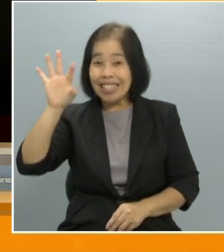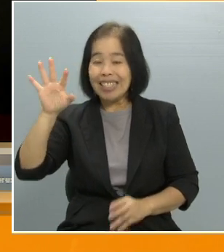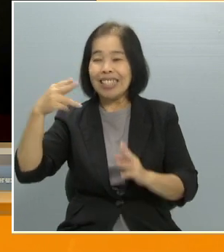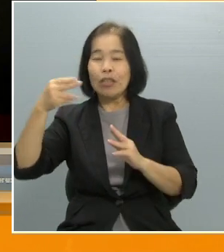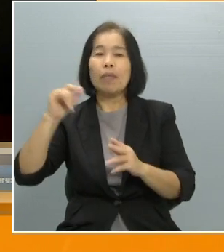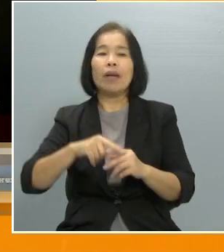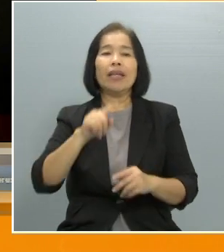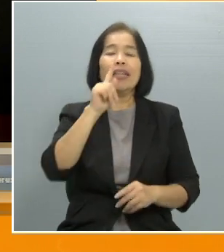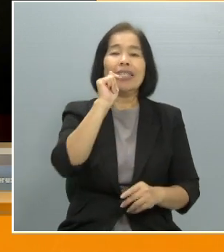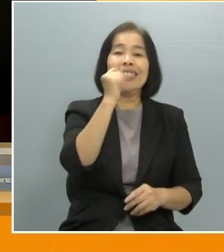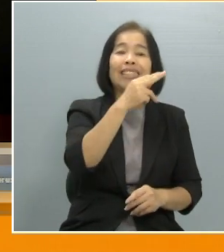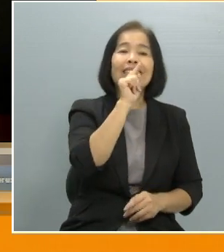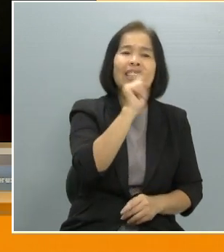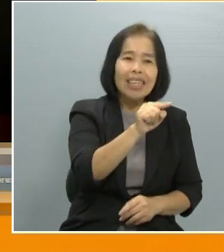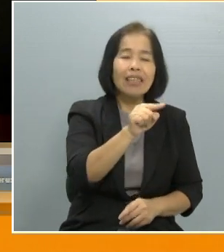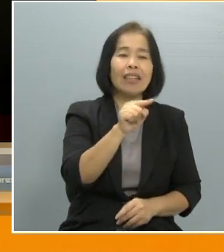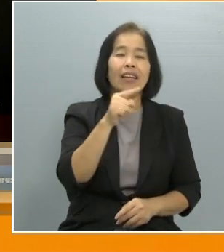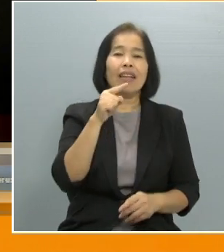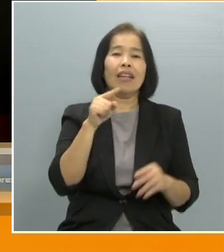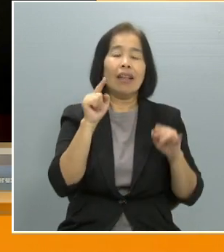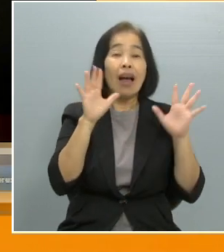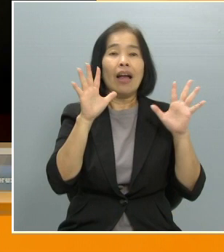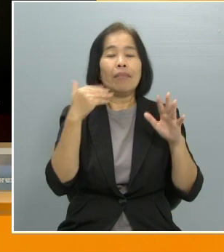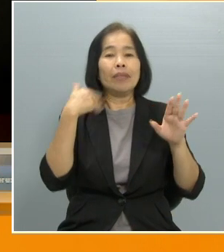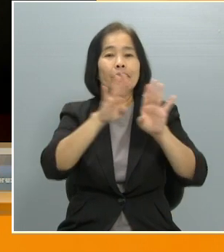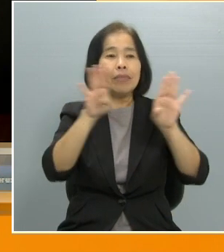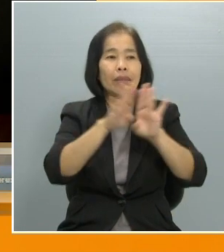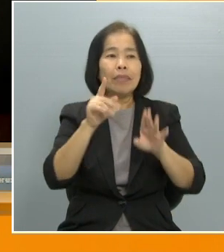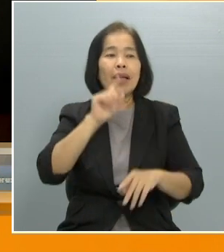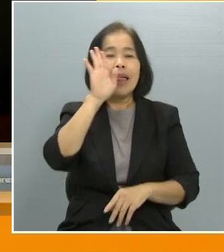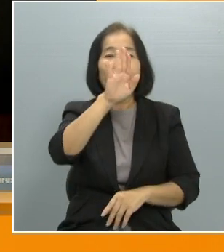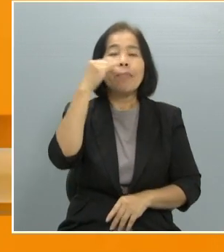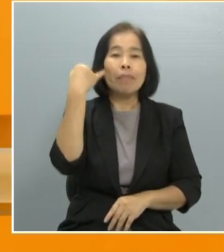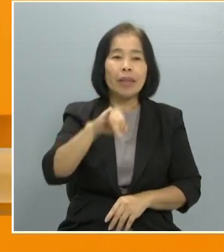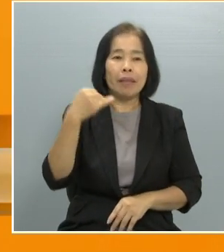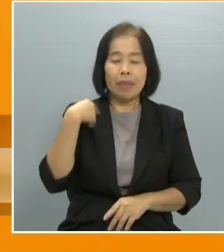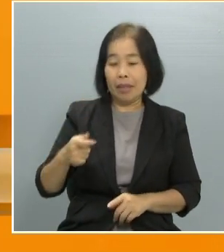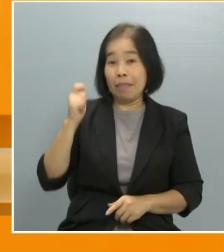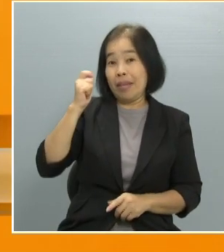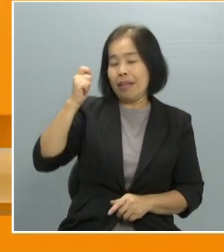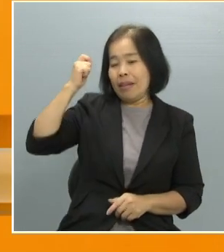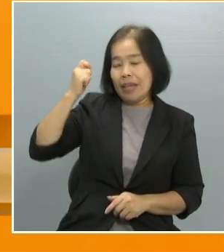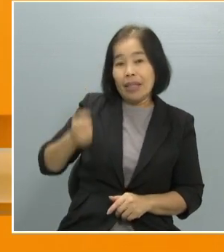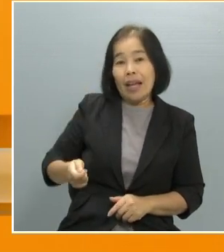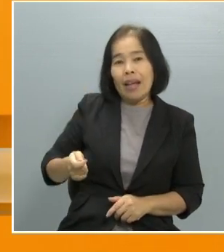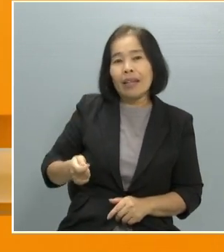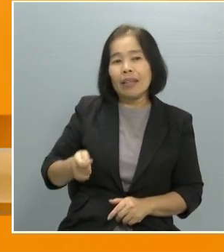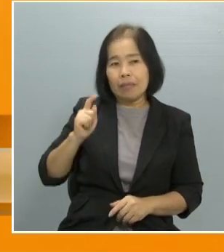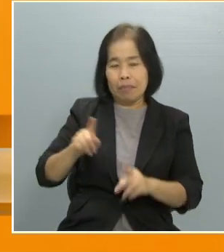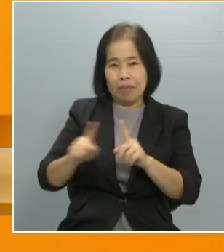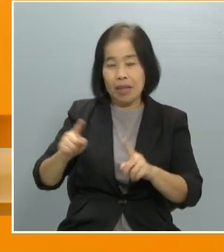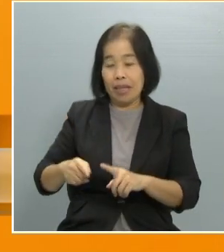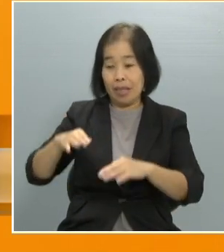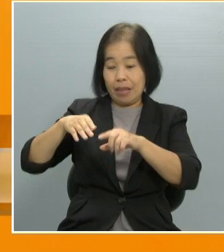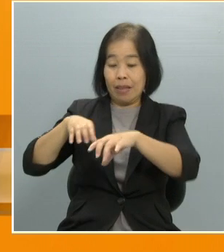่เปิดกให้ความรู้นะคะ วาไม่ได้หลอนอย่ที่คิดบางคนไปแต่ผิ ถ้าถือัรครีดิ บัรเดบิต จะตองแต่ จุดหนึใช่ ด้าน